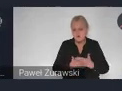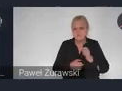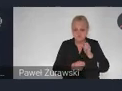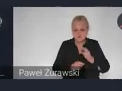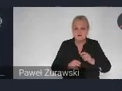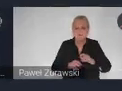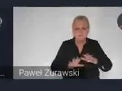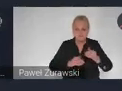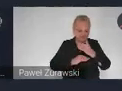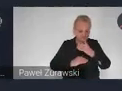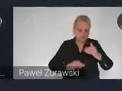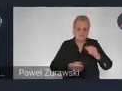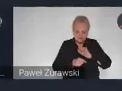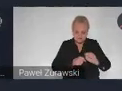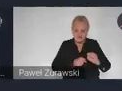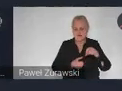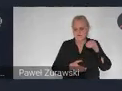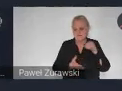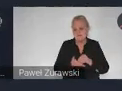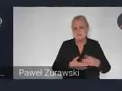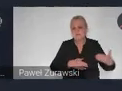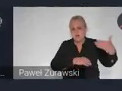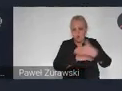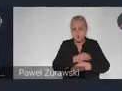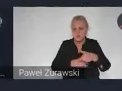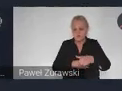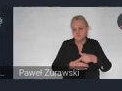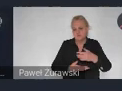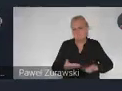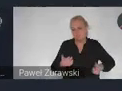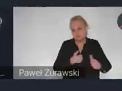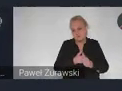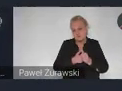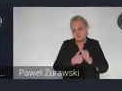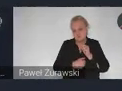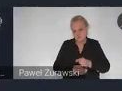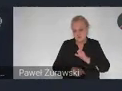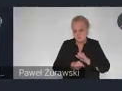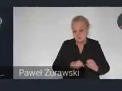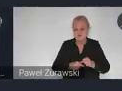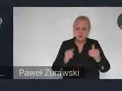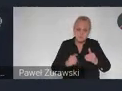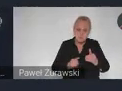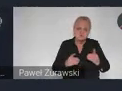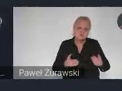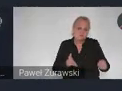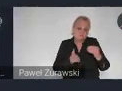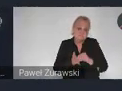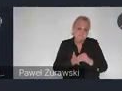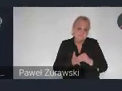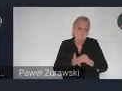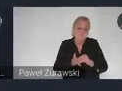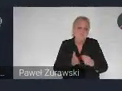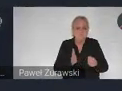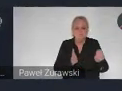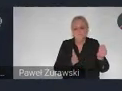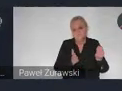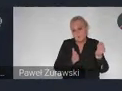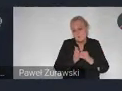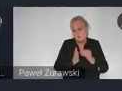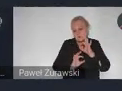spora część na samym końcu właśnie tego dokumentu Gdzie można tutaj posiłkować się